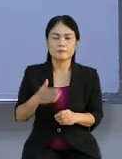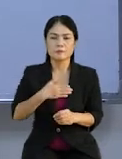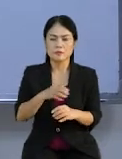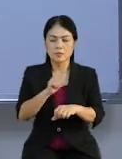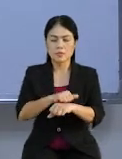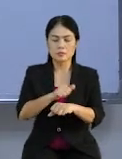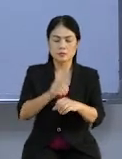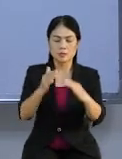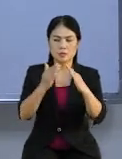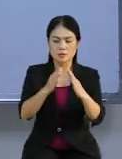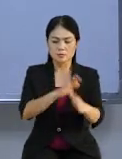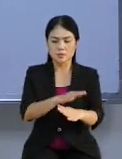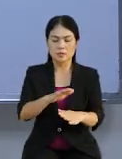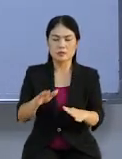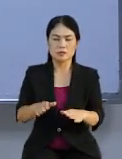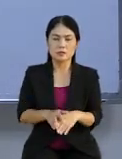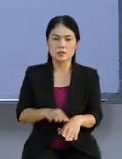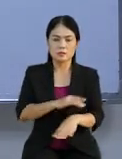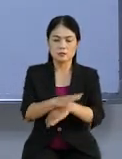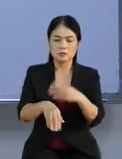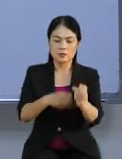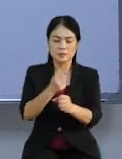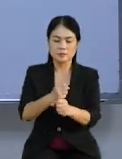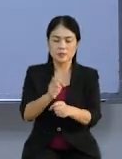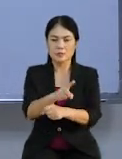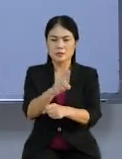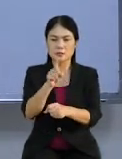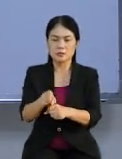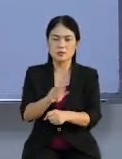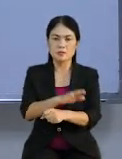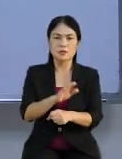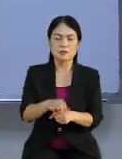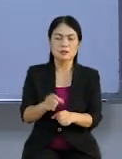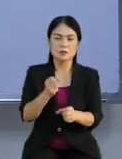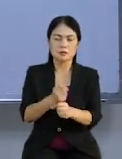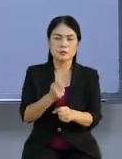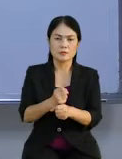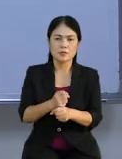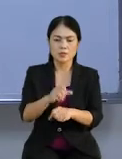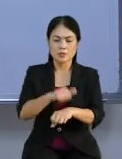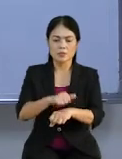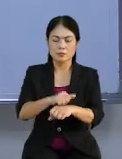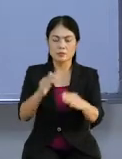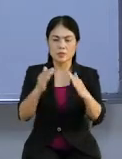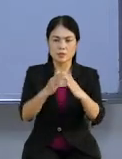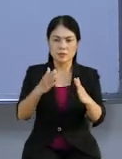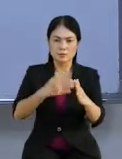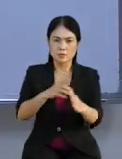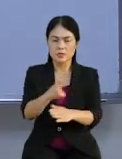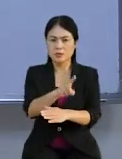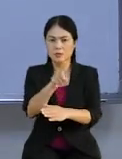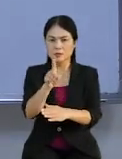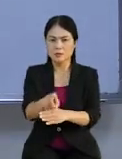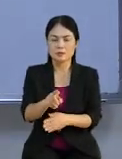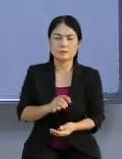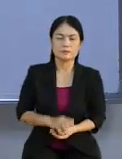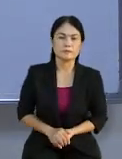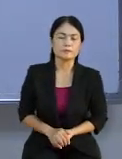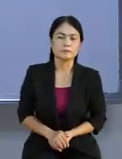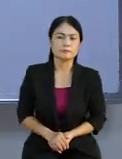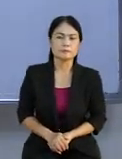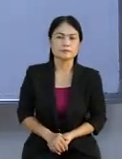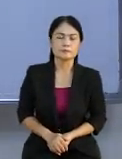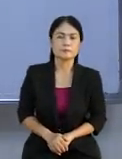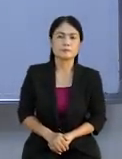đã cách cạp tê hỏi phong phong trong ở khỉa phở thật tá phong phong ở khỉa bạn phở cách cạp tê hỏi bằng lục rú đại rỉ tê